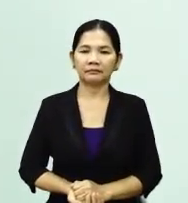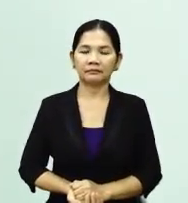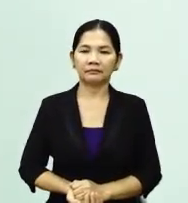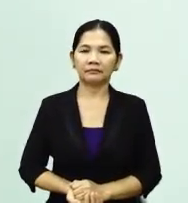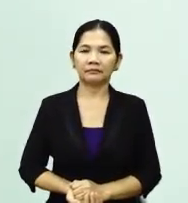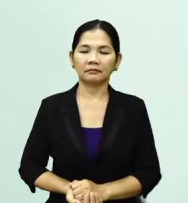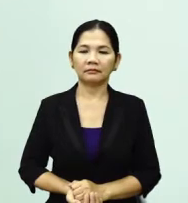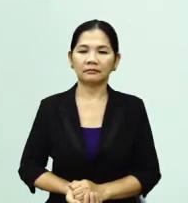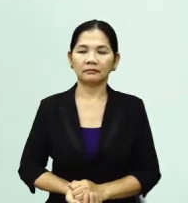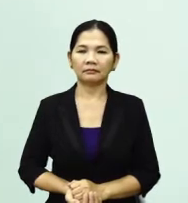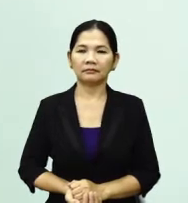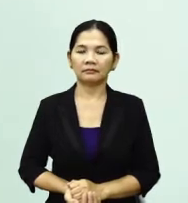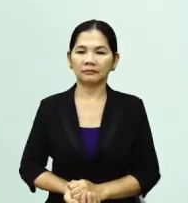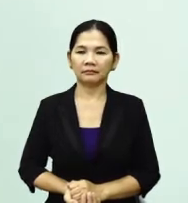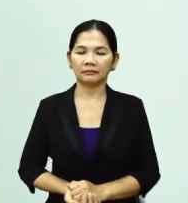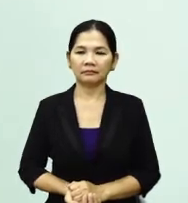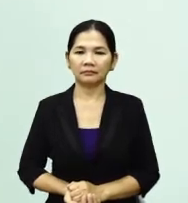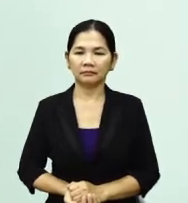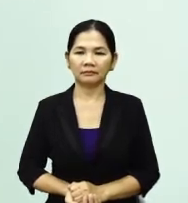tì.